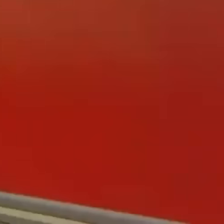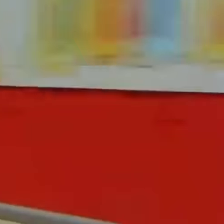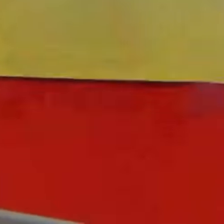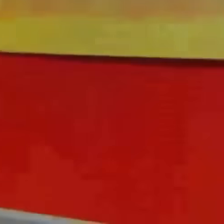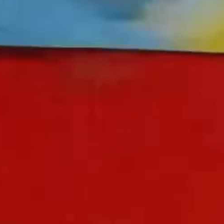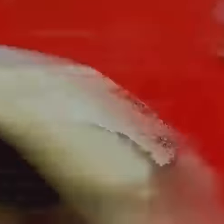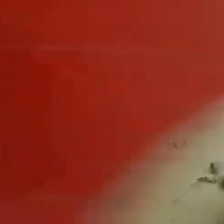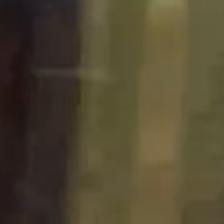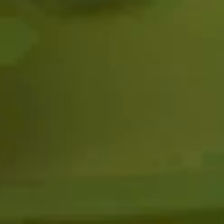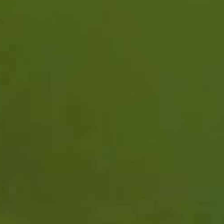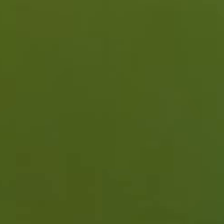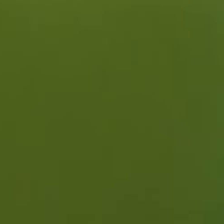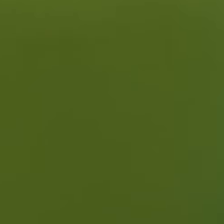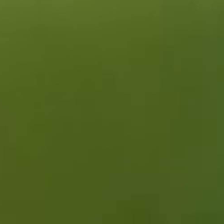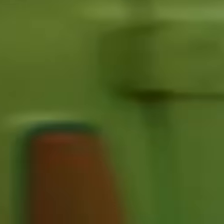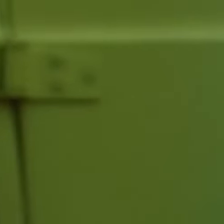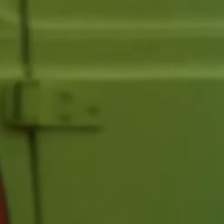Trafikte gezinti.